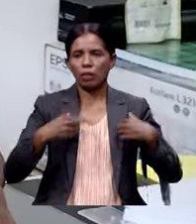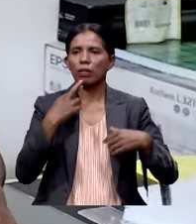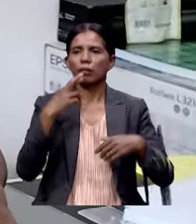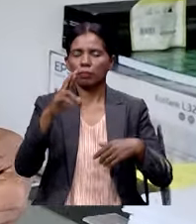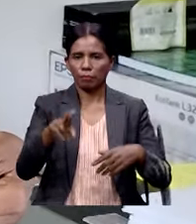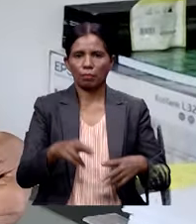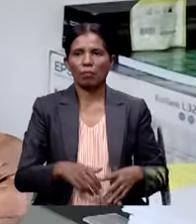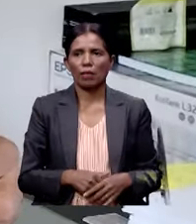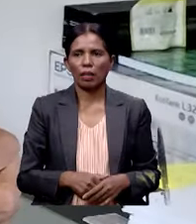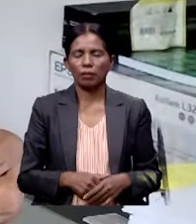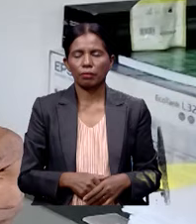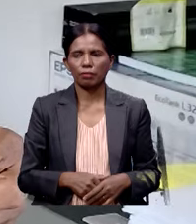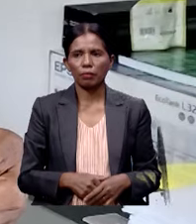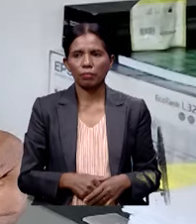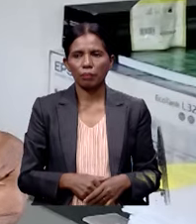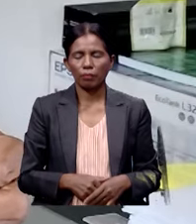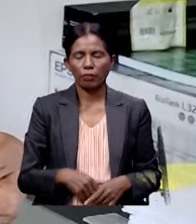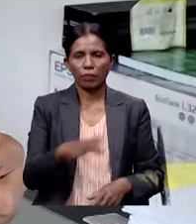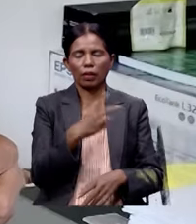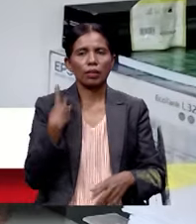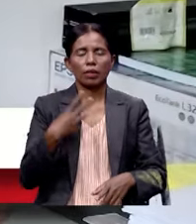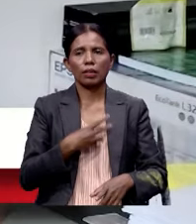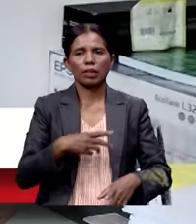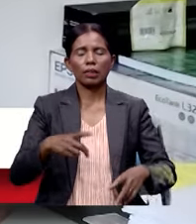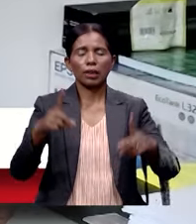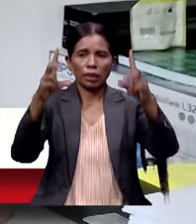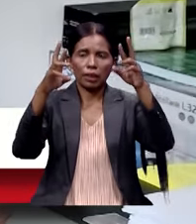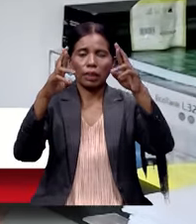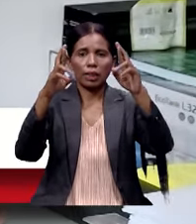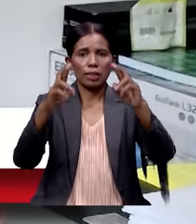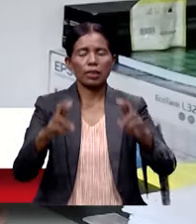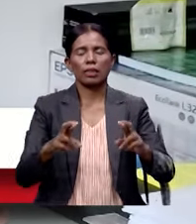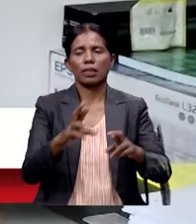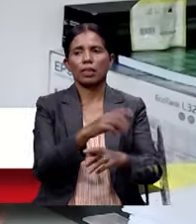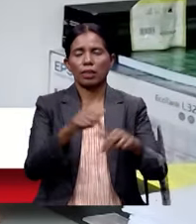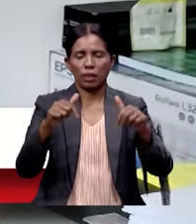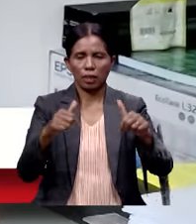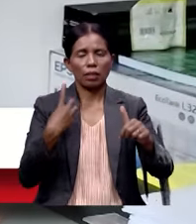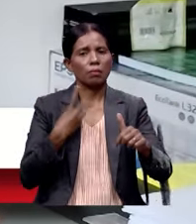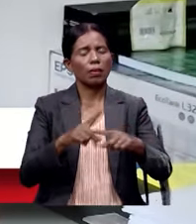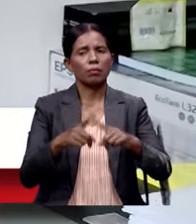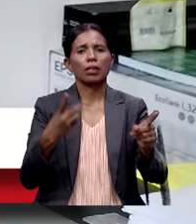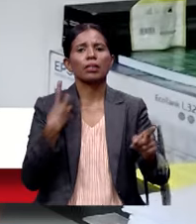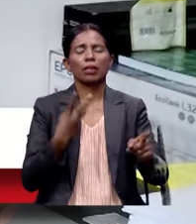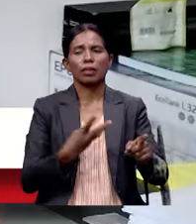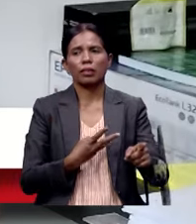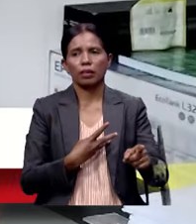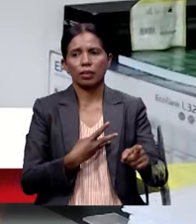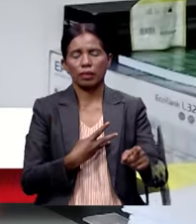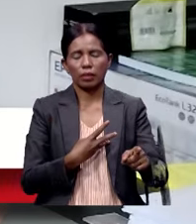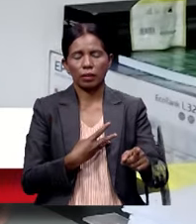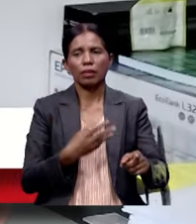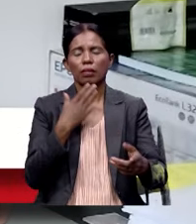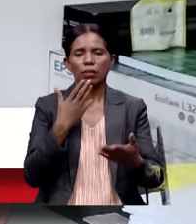Raisis si hane, lau sampe itene makina raisis makaat, mai be itenia makina ne diak, ani ne funzione